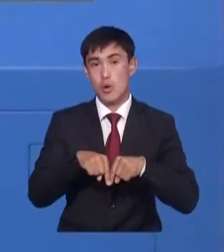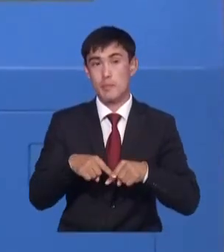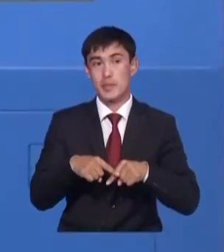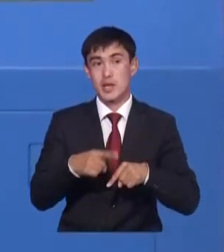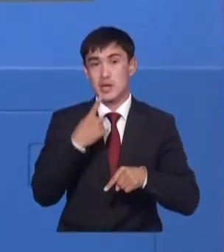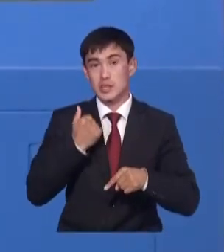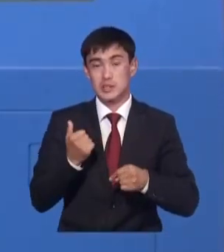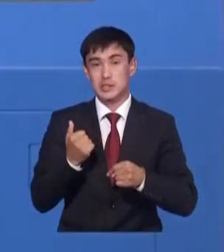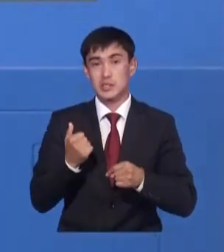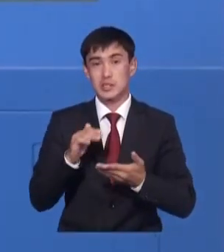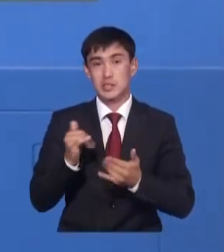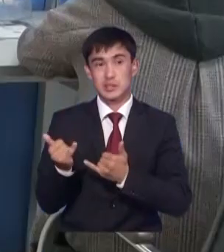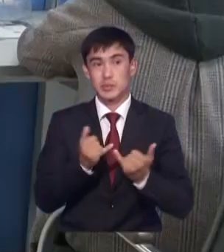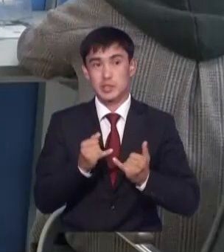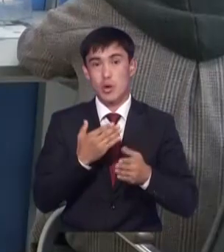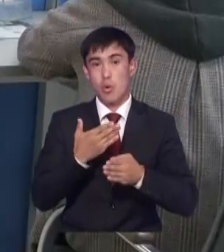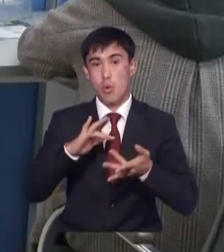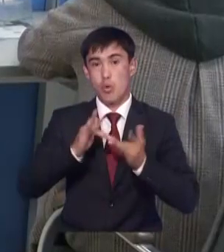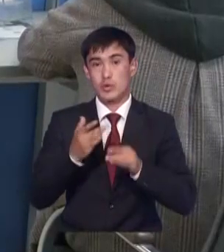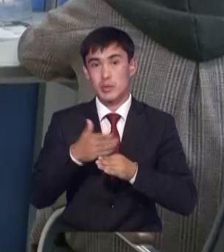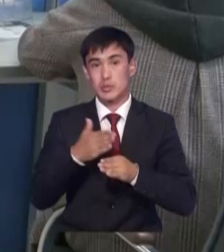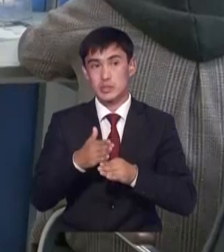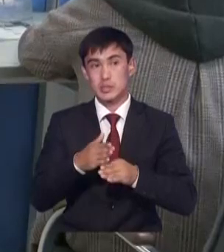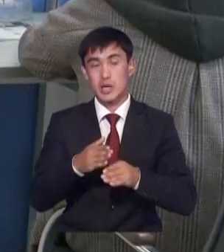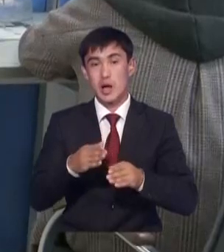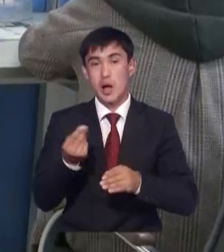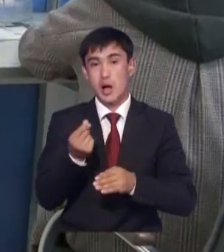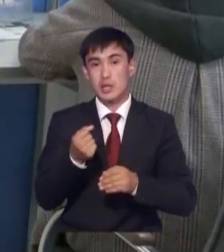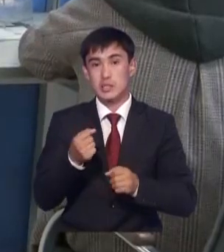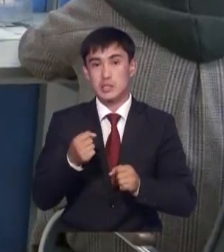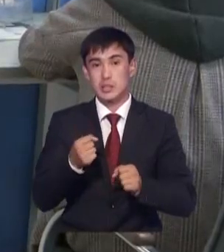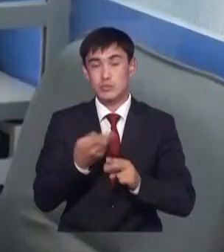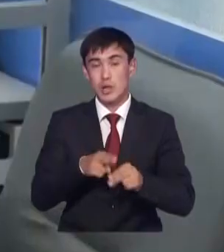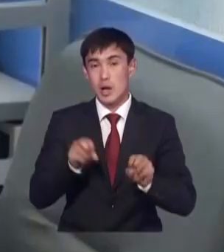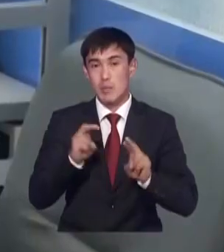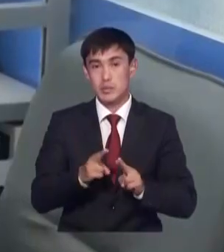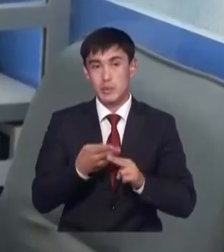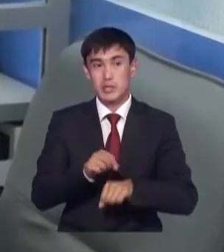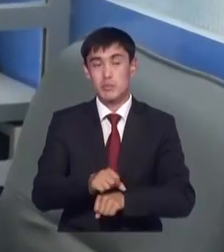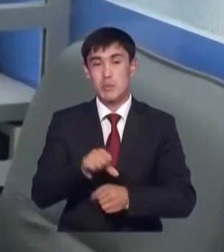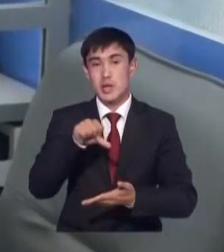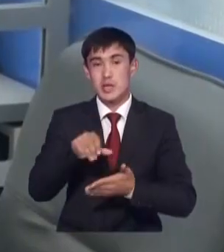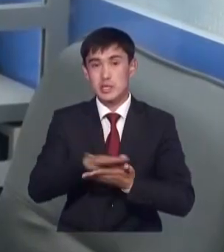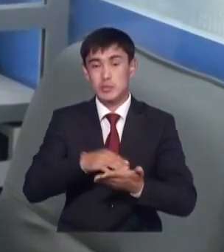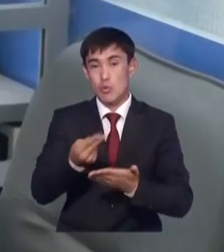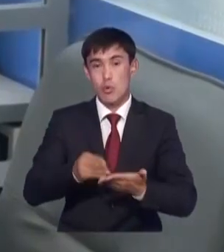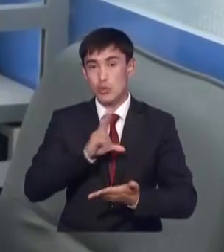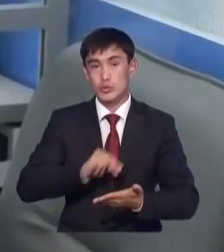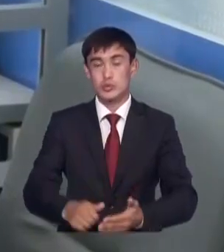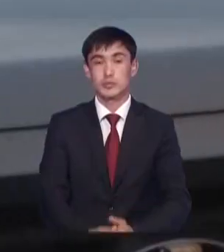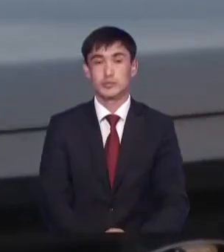қызмет жағдайында онлайн несиелер мәжбүрлеу және қаржылық зорлық-зомбылық құралына айналғанын атап өтті. Петицияға әлі ешкім қол қойған